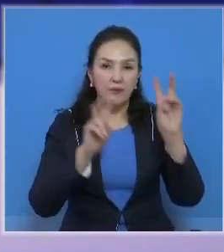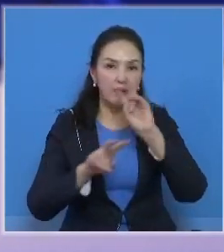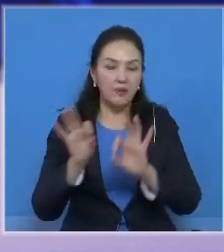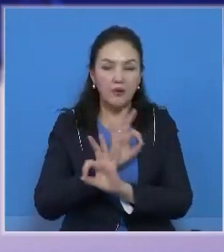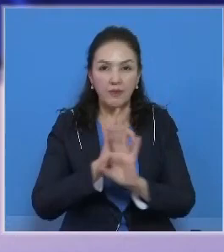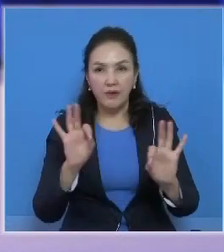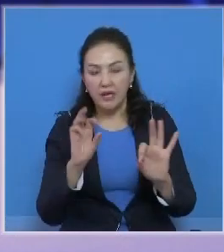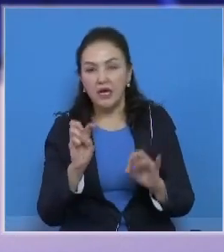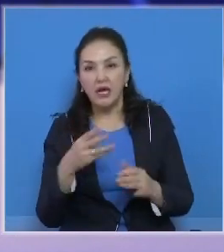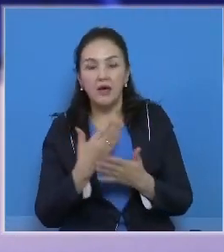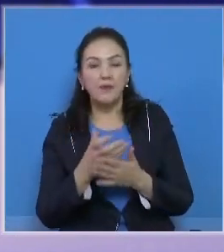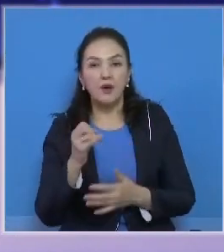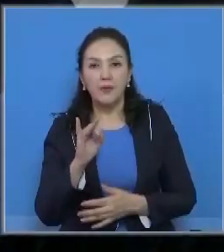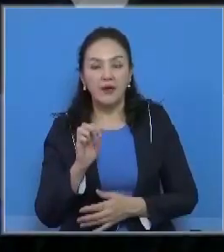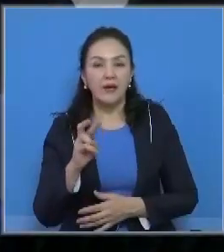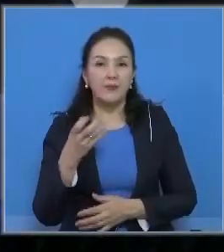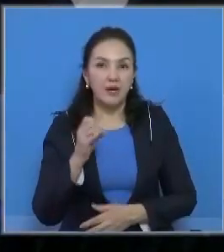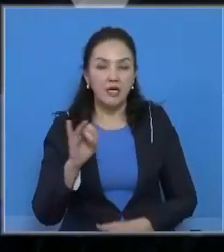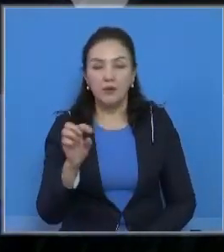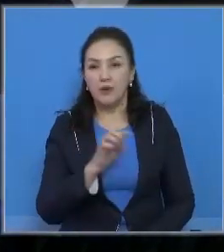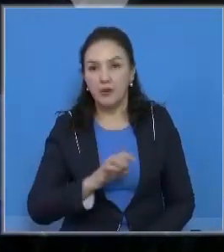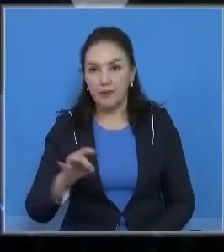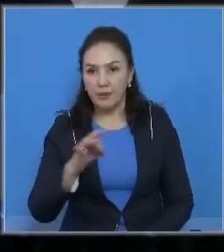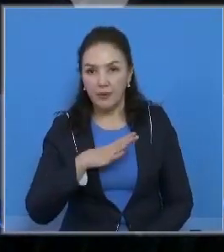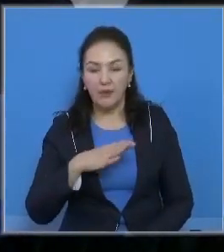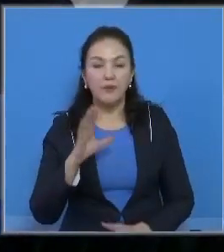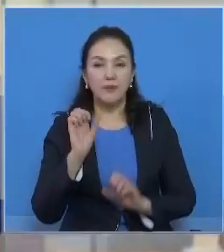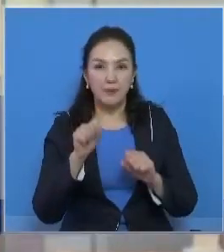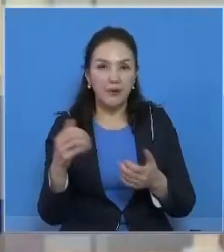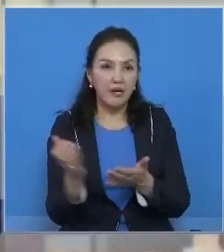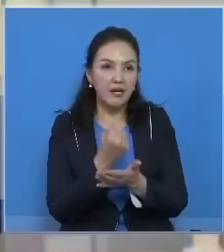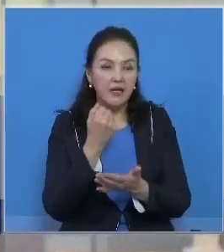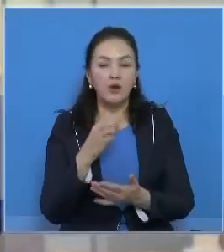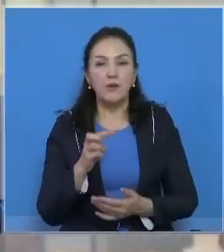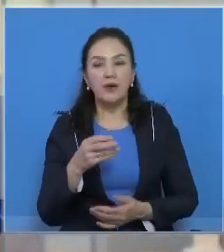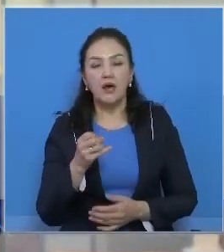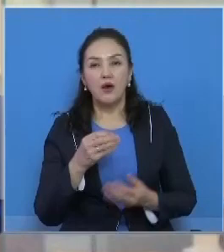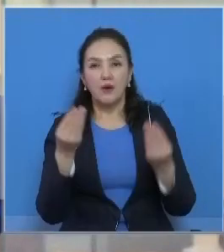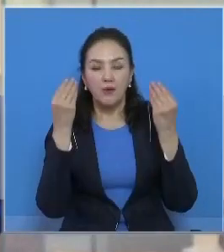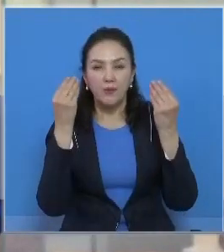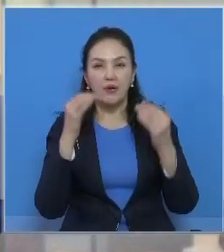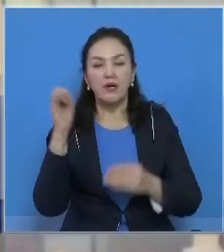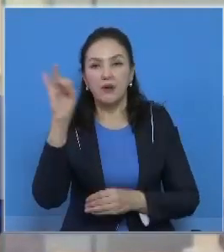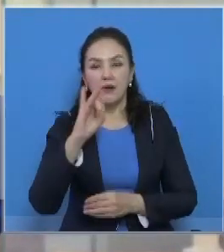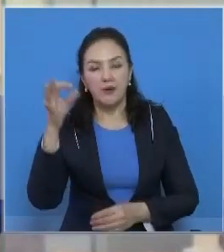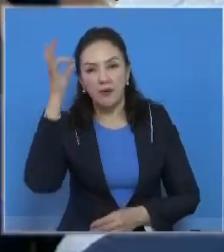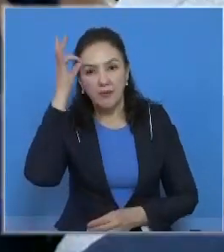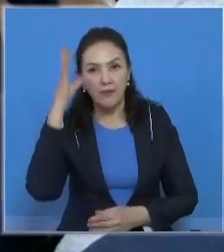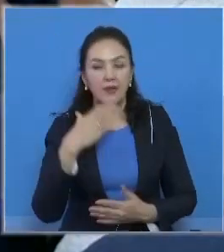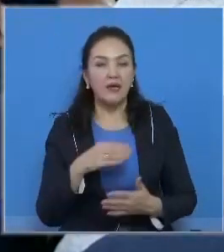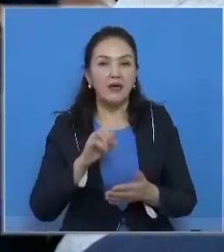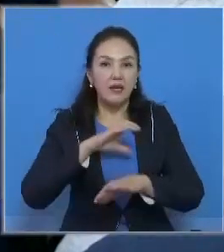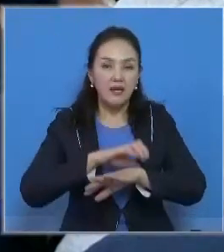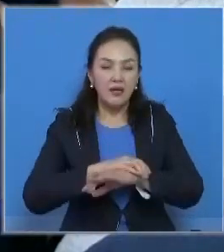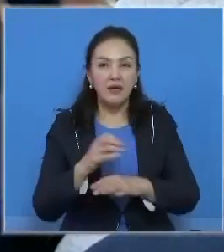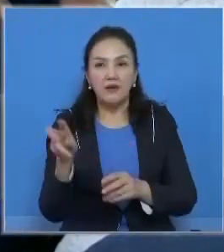уникальных экспонатов. В Мугалжарском, Темирском и Алгинском районах удалось найти данные о священных исторических памятниках,